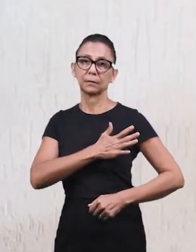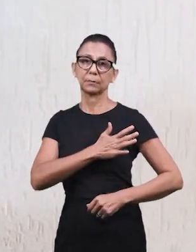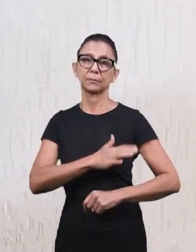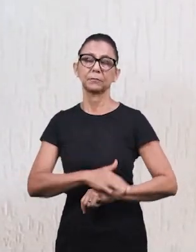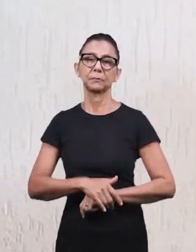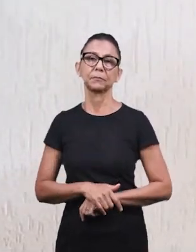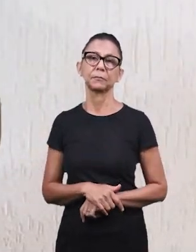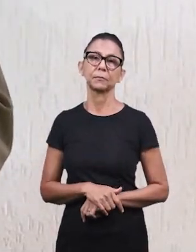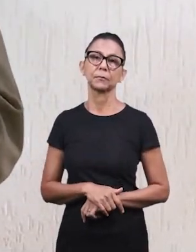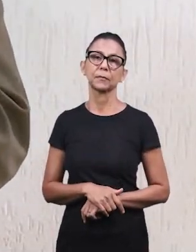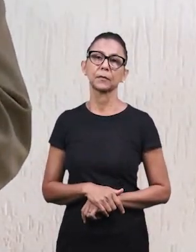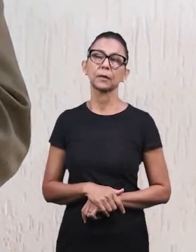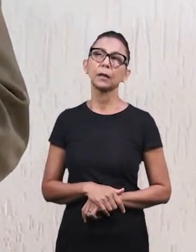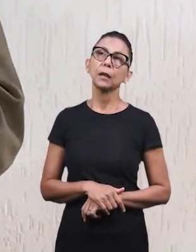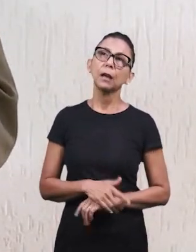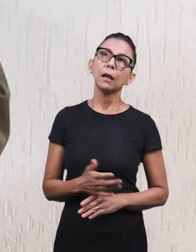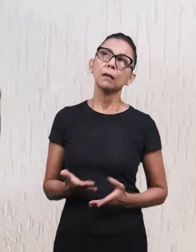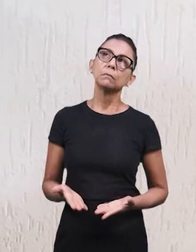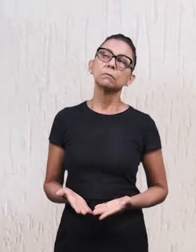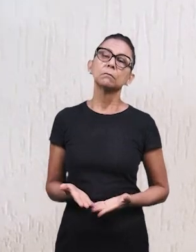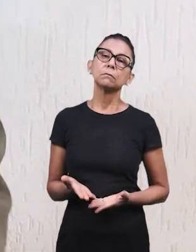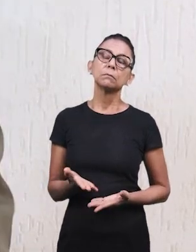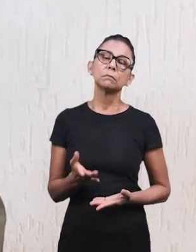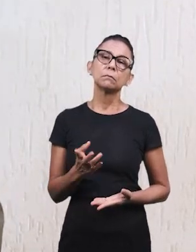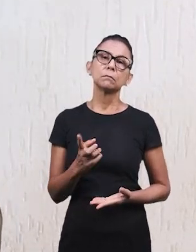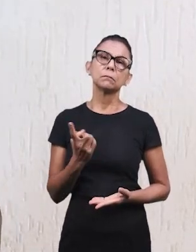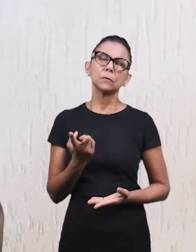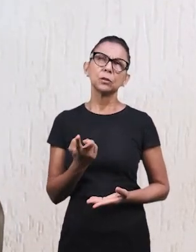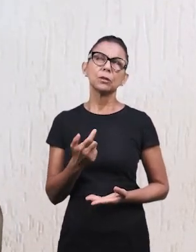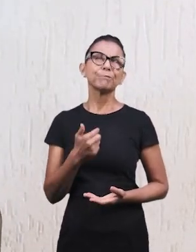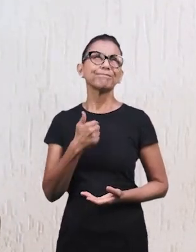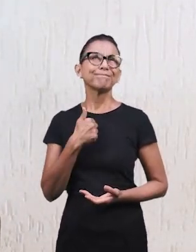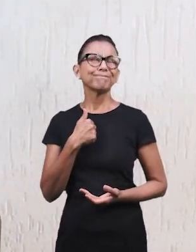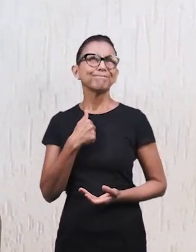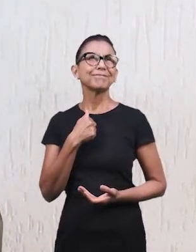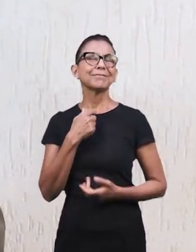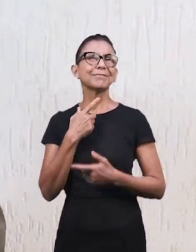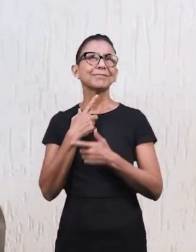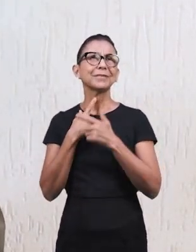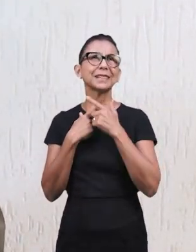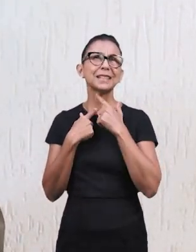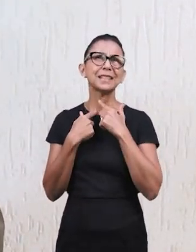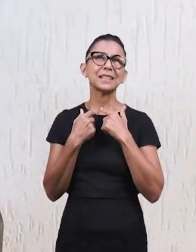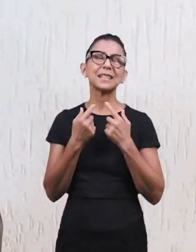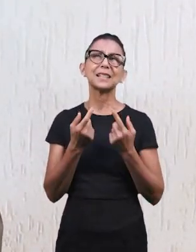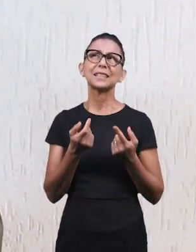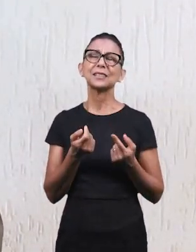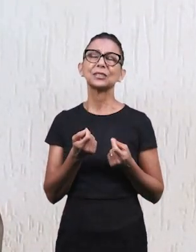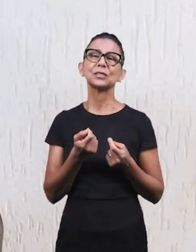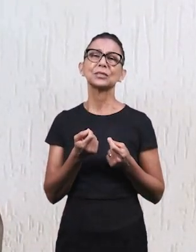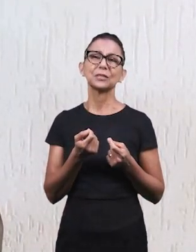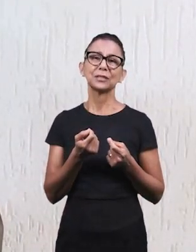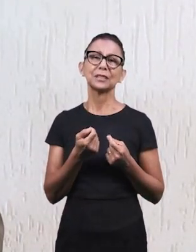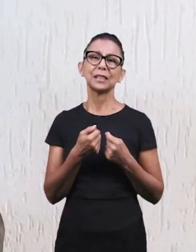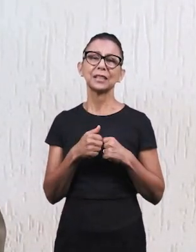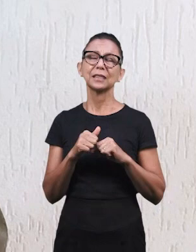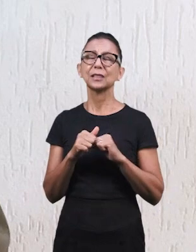познавать наше сердце. Поэтому будем молиться от всего сердца. И желание сердца нашего, и то,